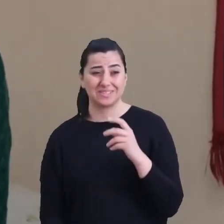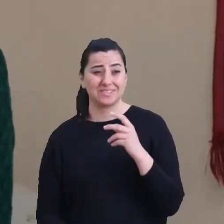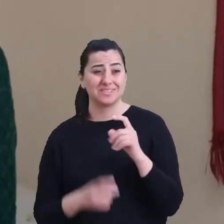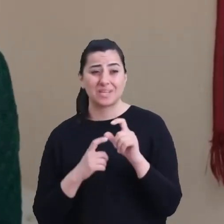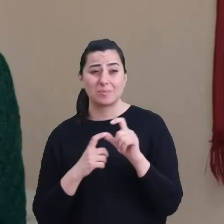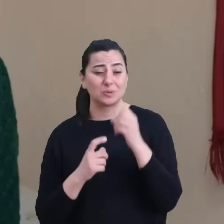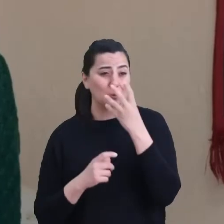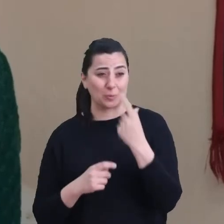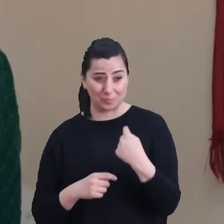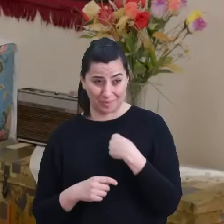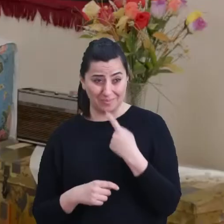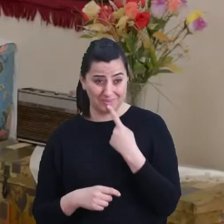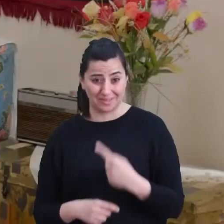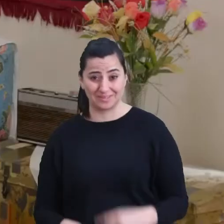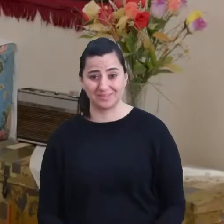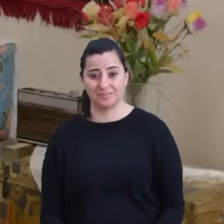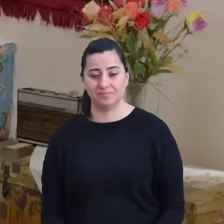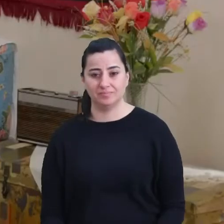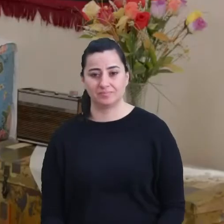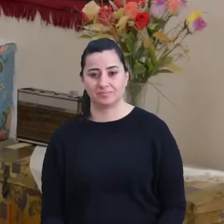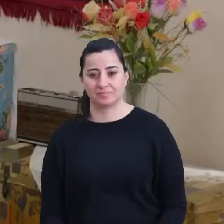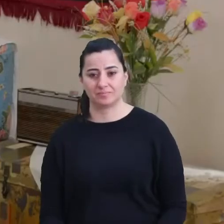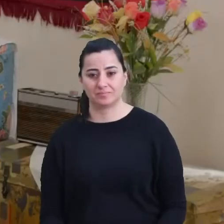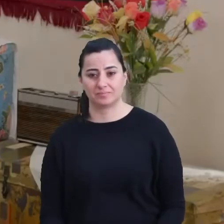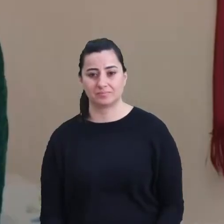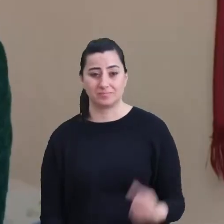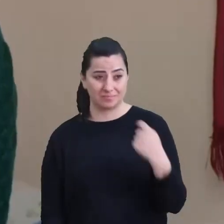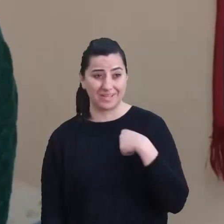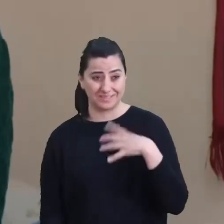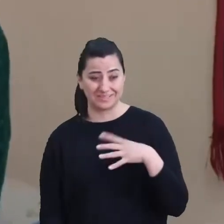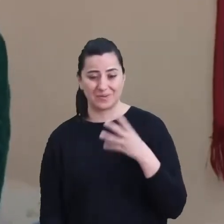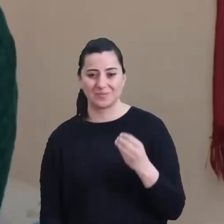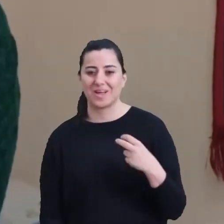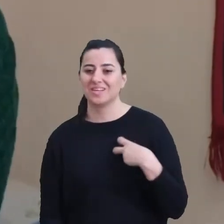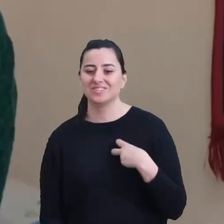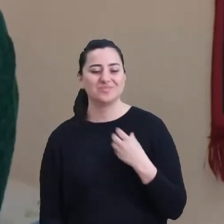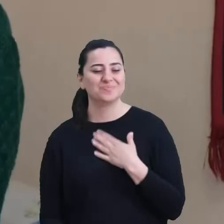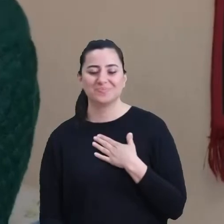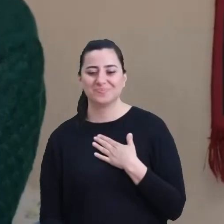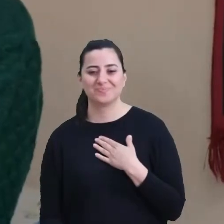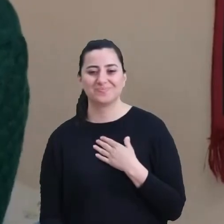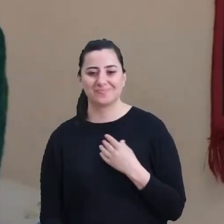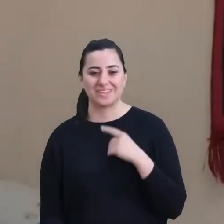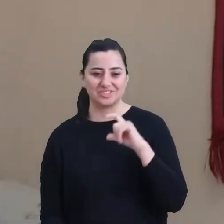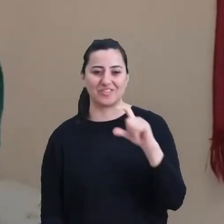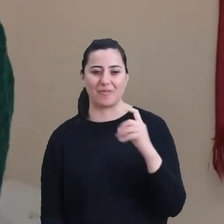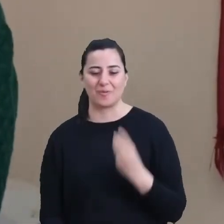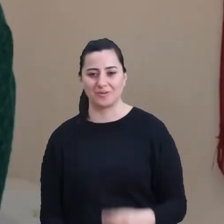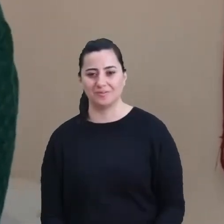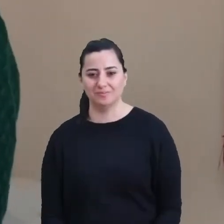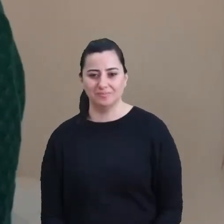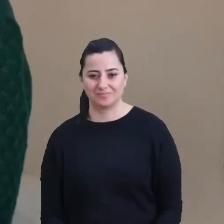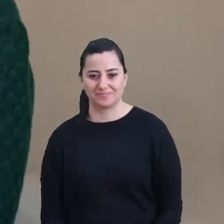gülü dedi. Beni deyip duru. Beni istek isteyip duru. Aşkımın karşılıksız kalmayacağını biliyordum.